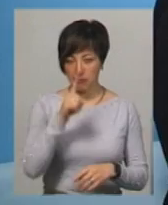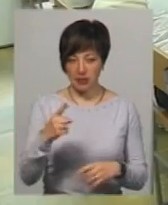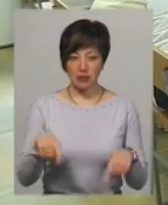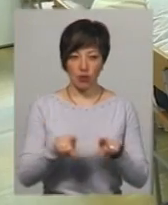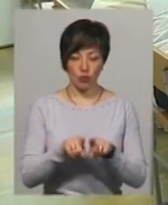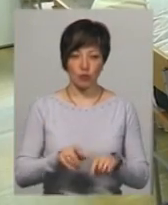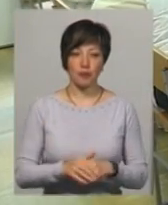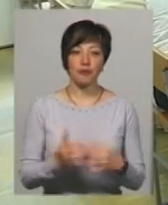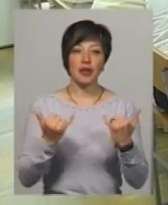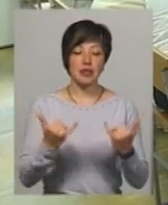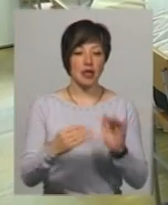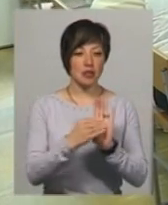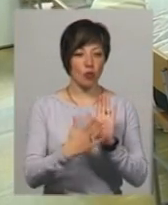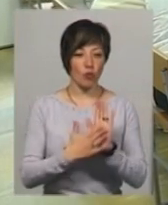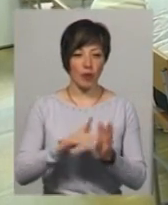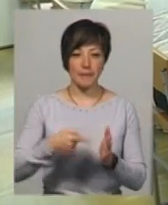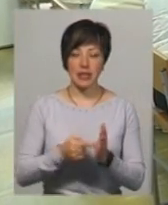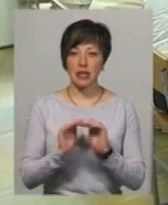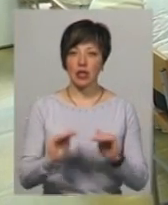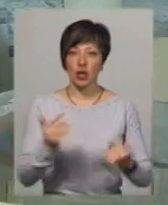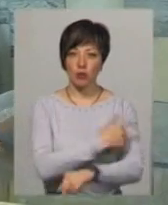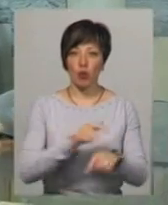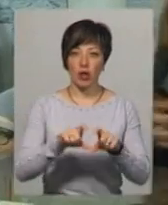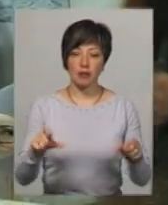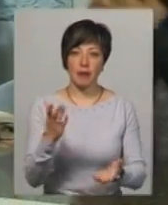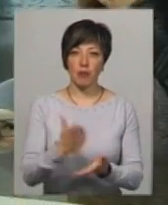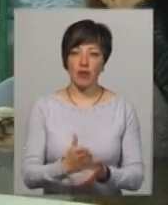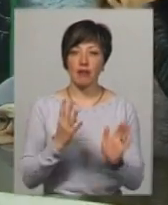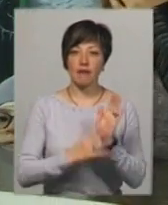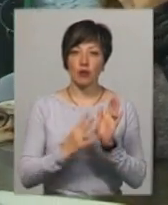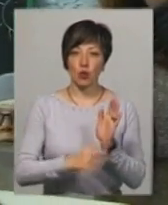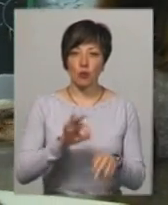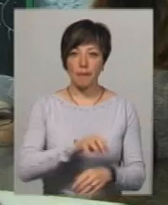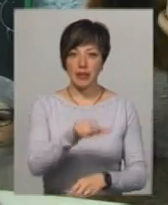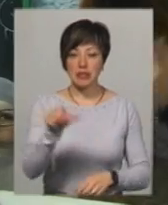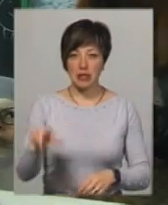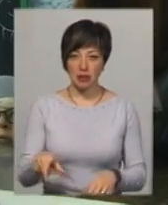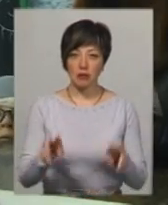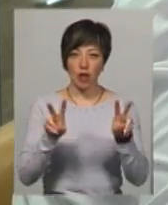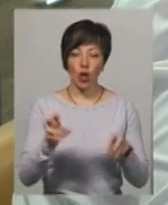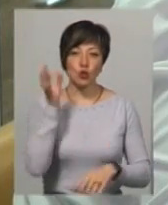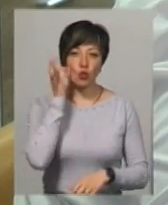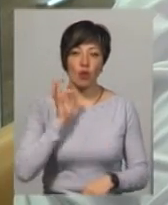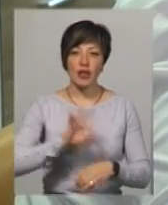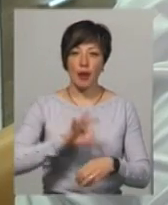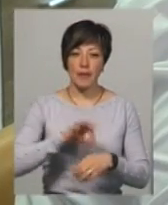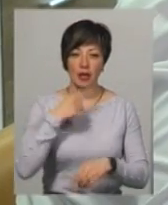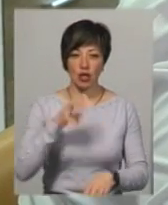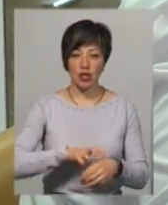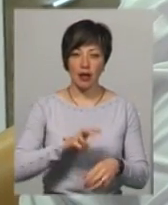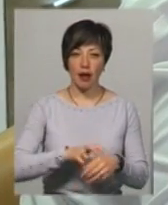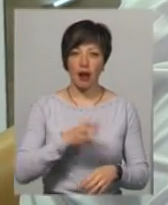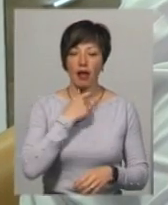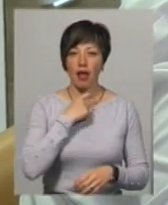також. Зараз на обліку в Хмельницькій міській дитячій поліклініці перебуває 90 пацієнтів з діагнозом цукровий діабет, каже